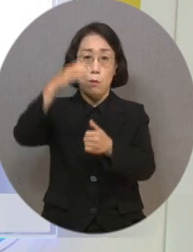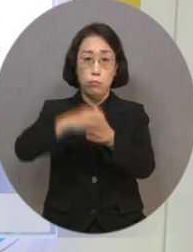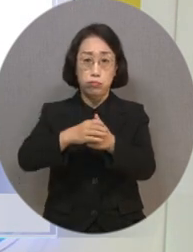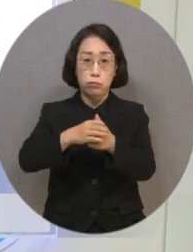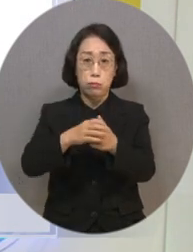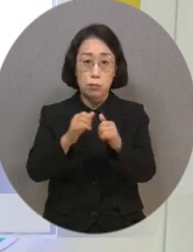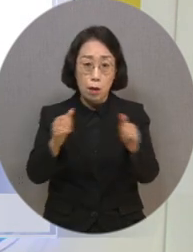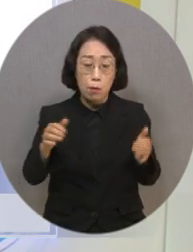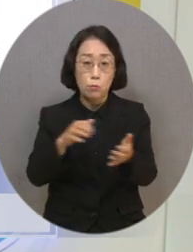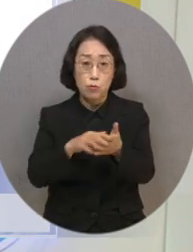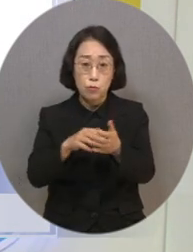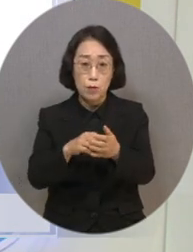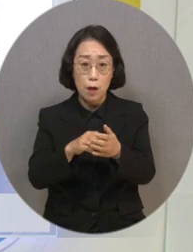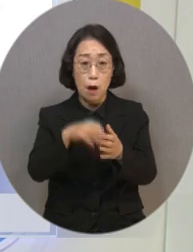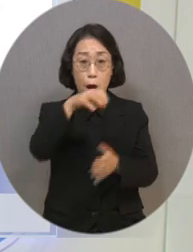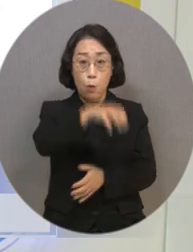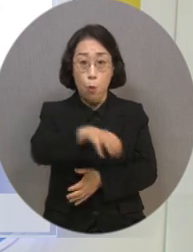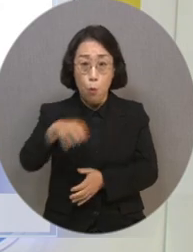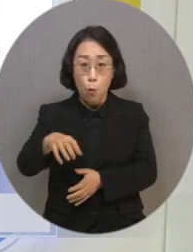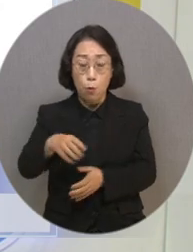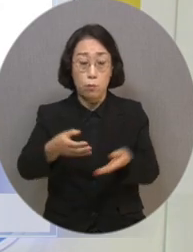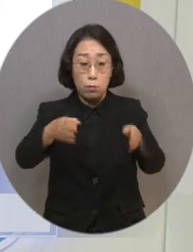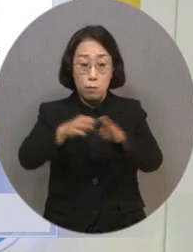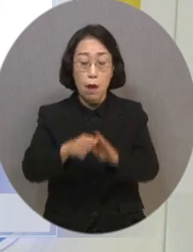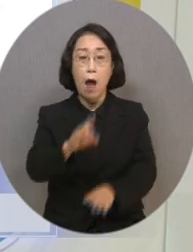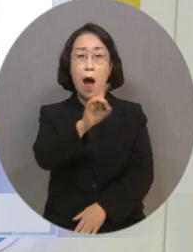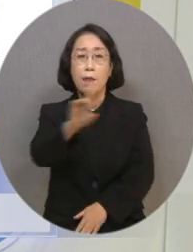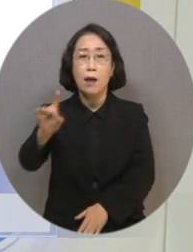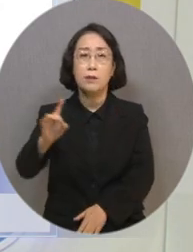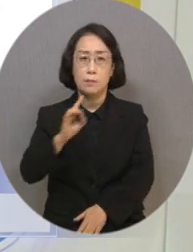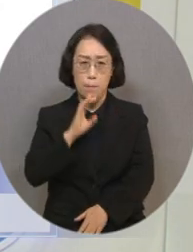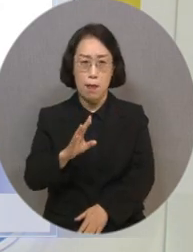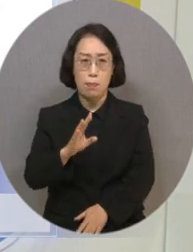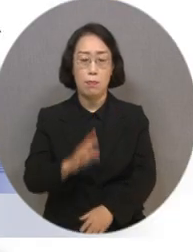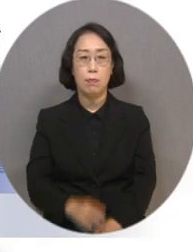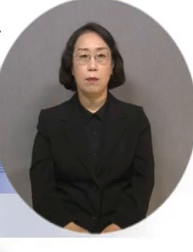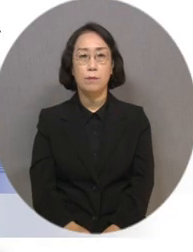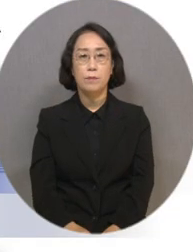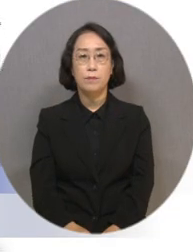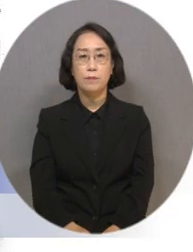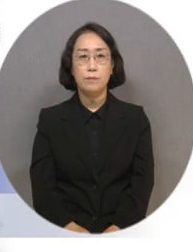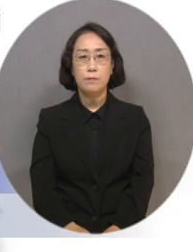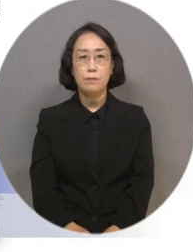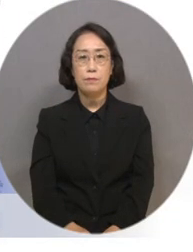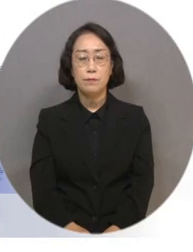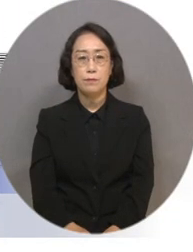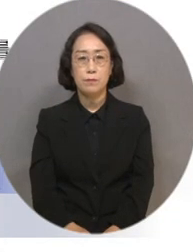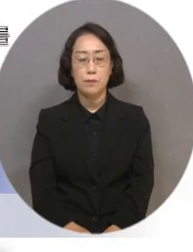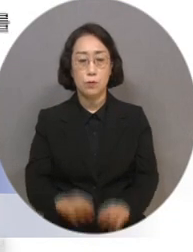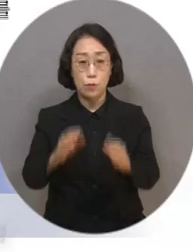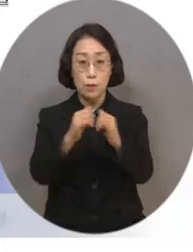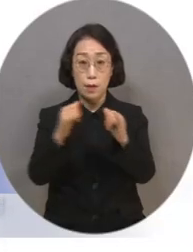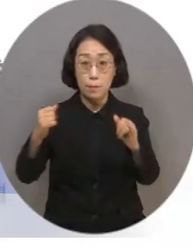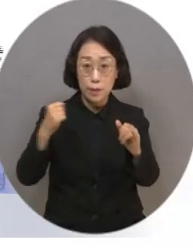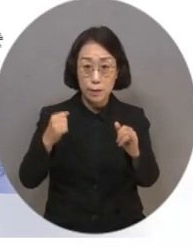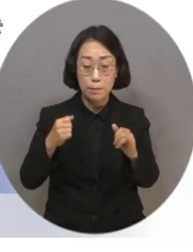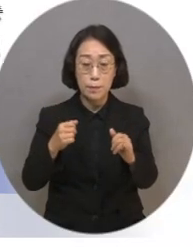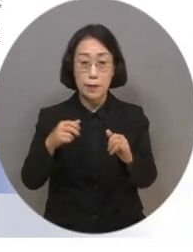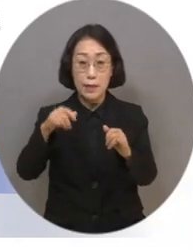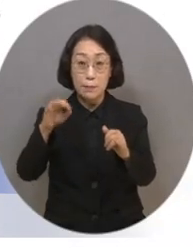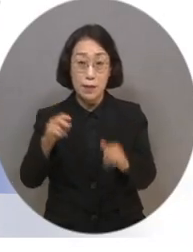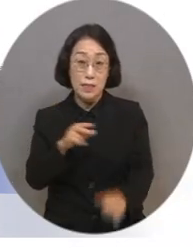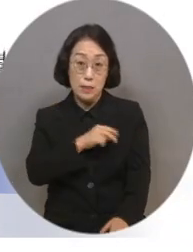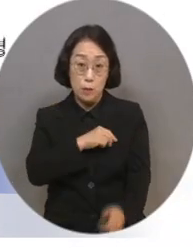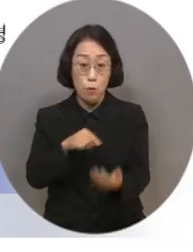직원이 지사별로 한 명밖에 없는 경우도 있는 것으로 드러났습니다 국민의인 김혜지 의원이 국민 연금